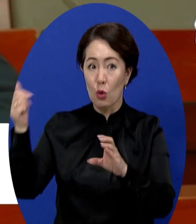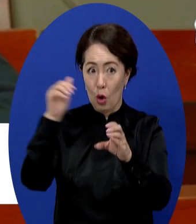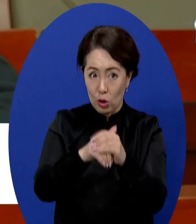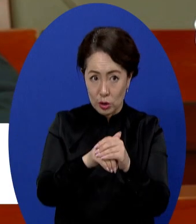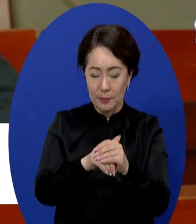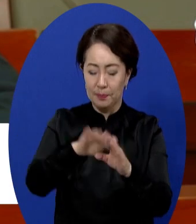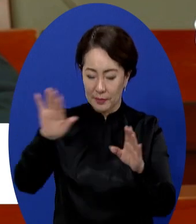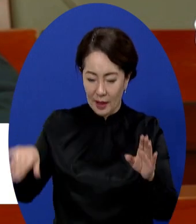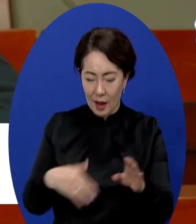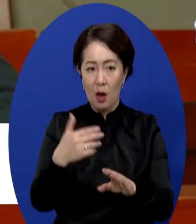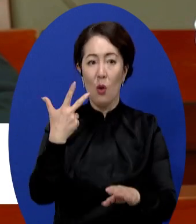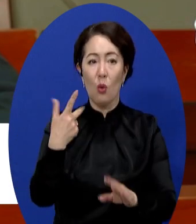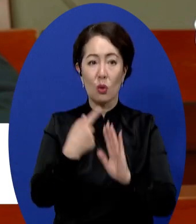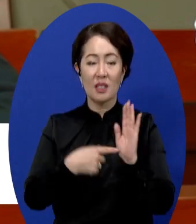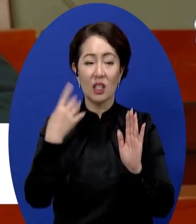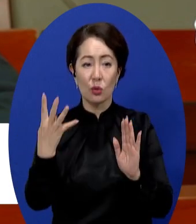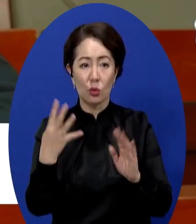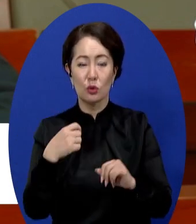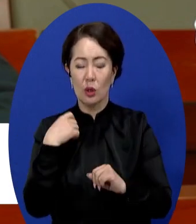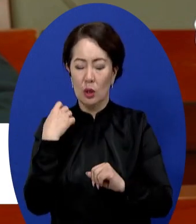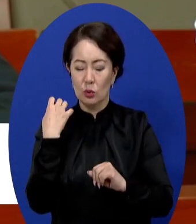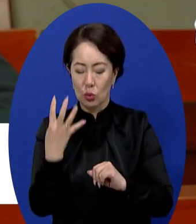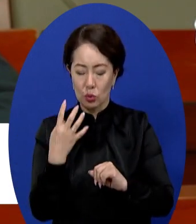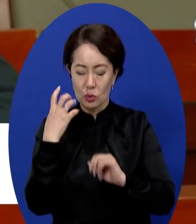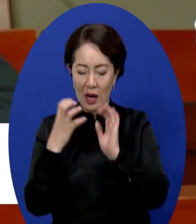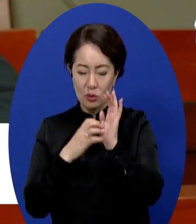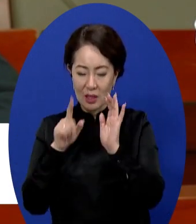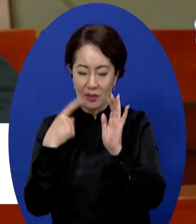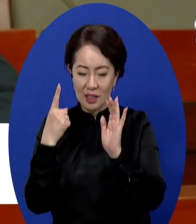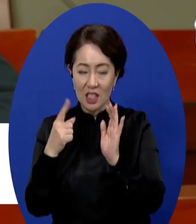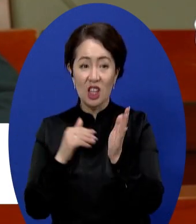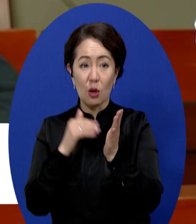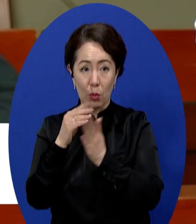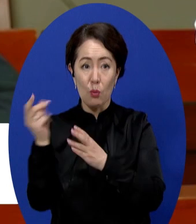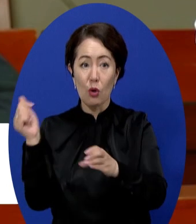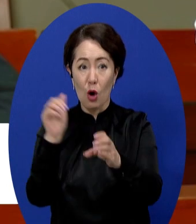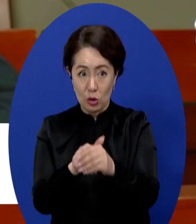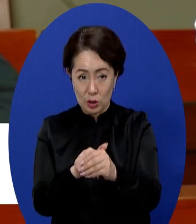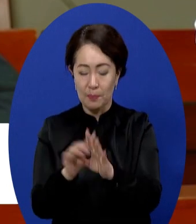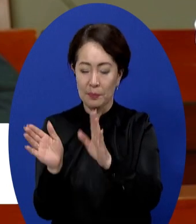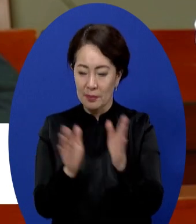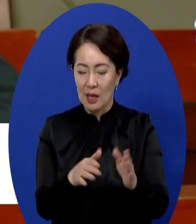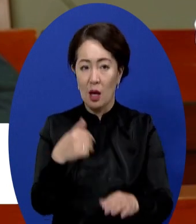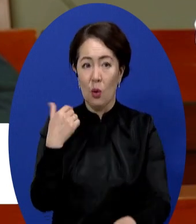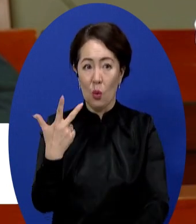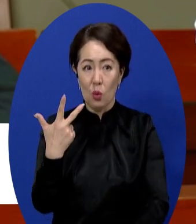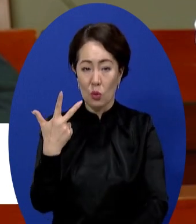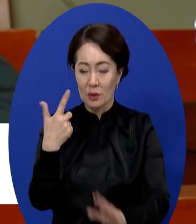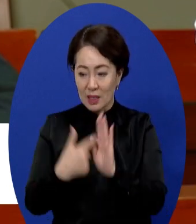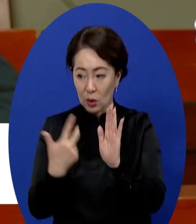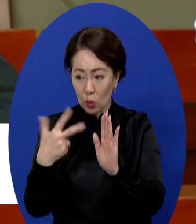4-нд 419.1 тэрбум төгрөг төлөрсөн. 3 сарын 30-ны өдөр буюу саяхан